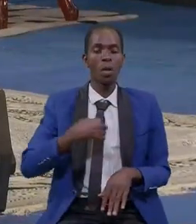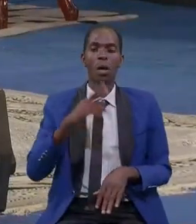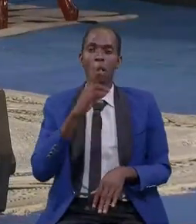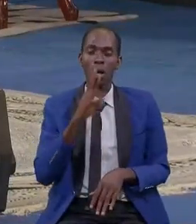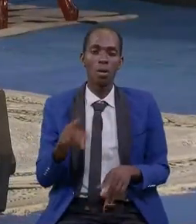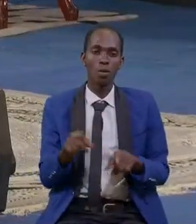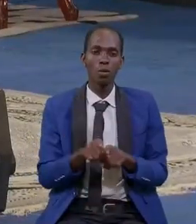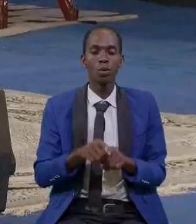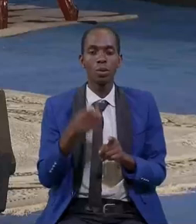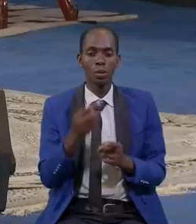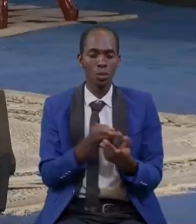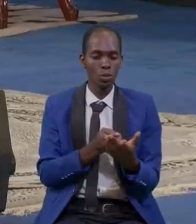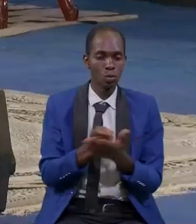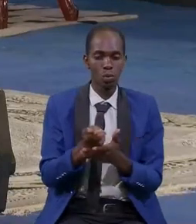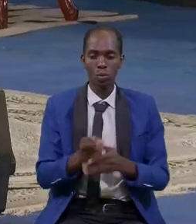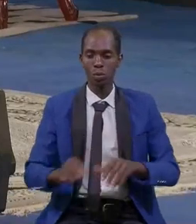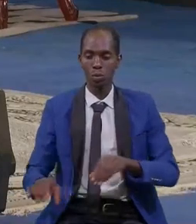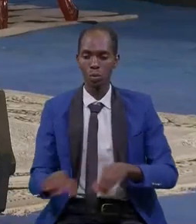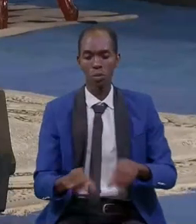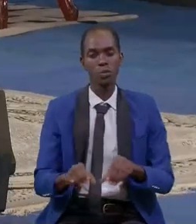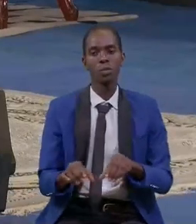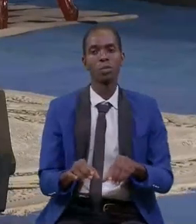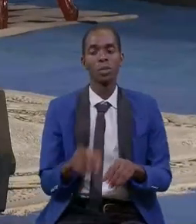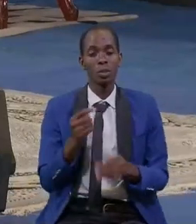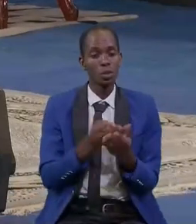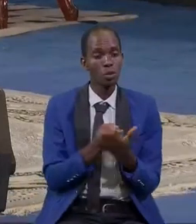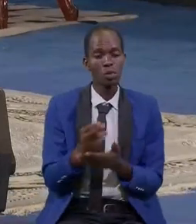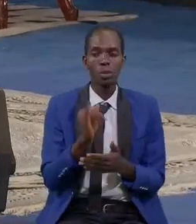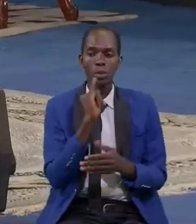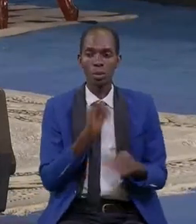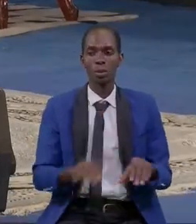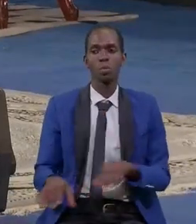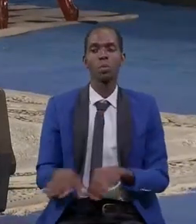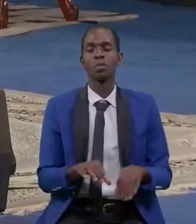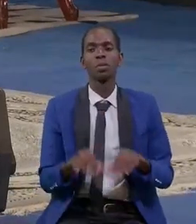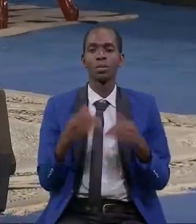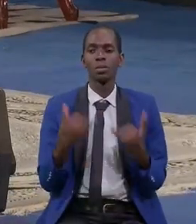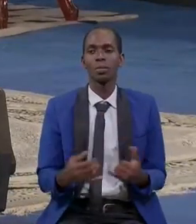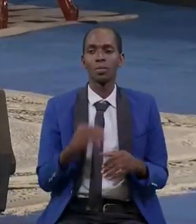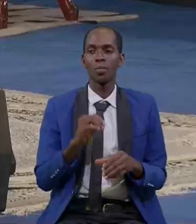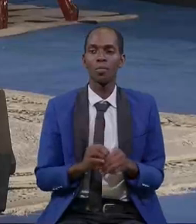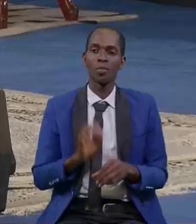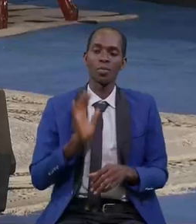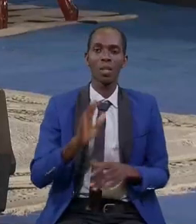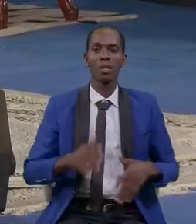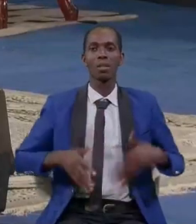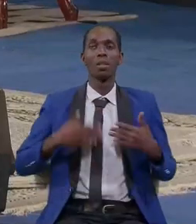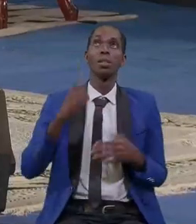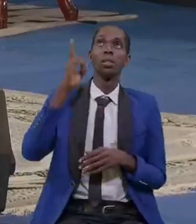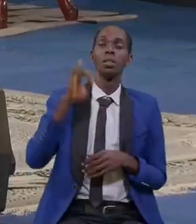la vérité accomplie. La vérité accomplie maintenant dans leur vie. Il est notre